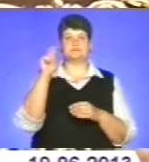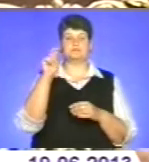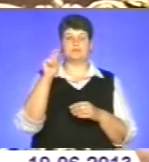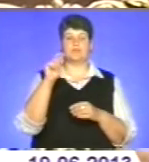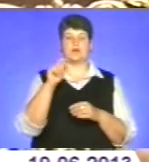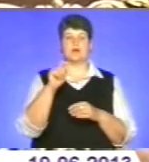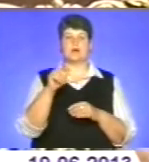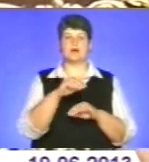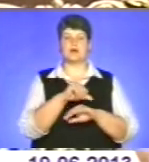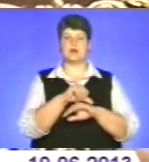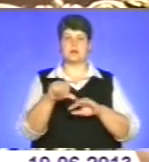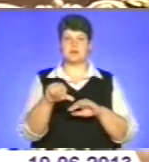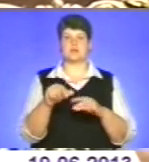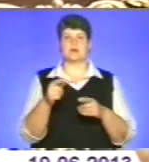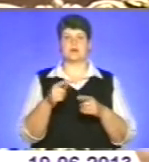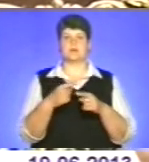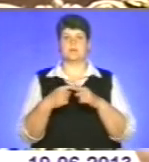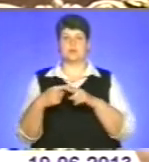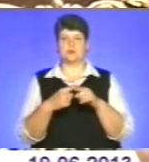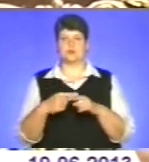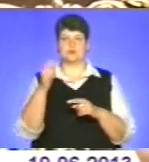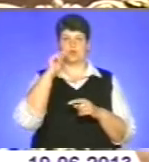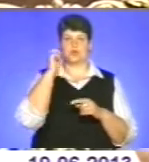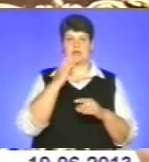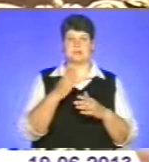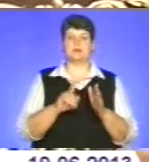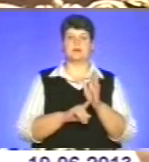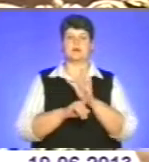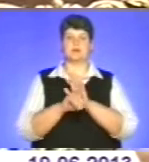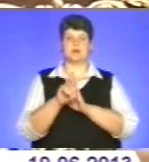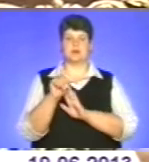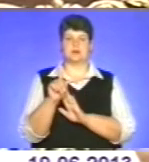и Республикой Беларусь, мы даем старт